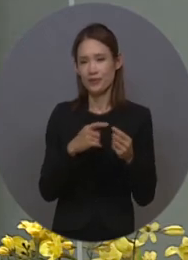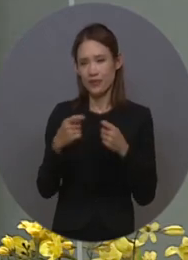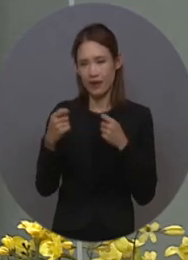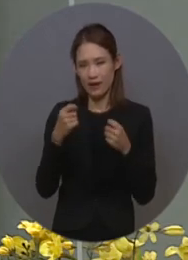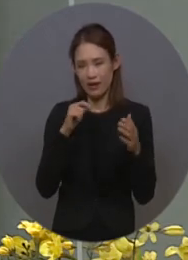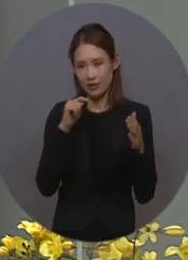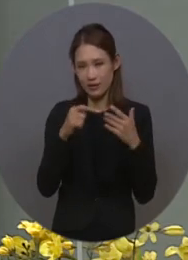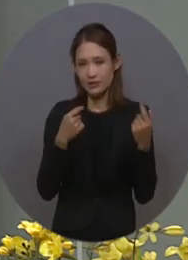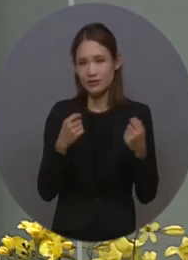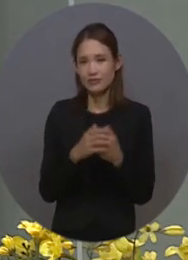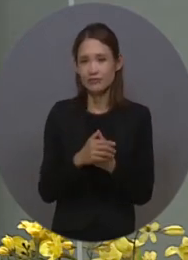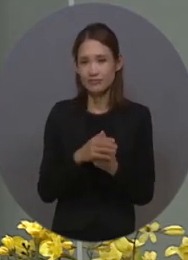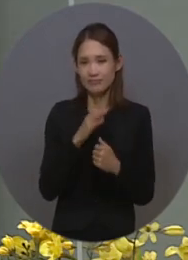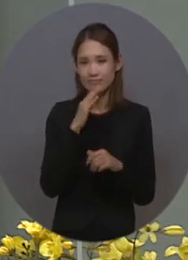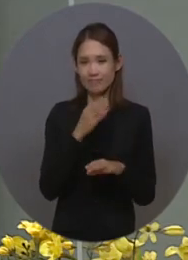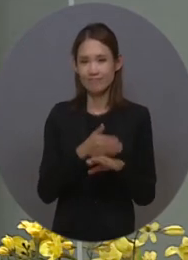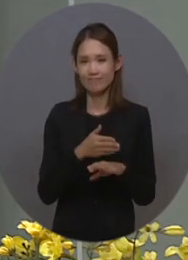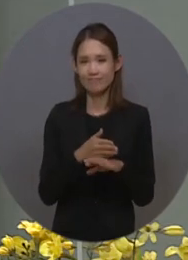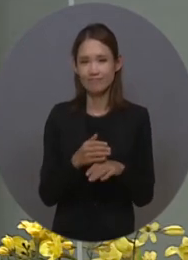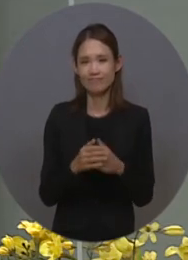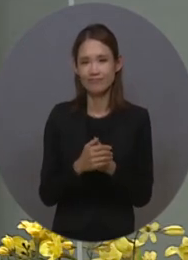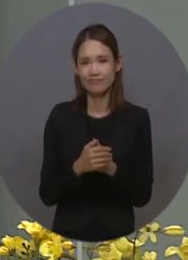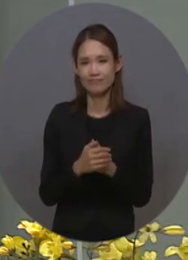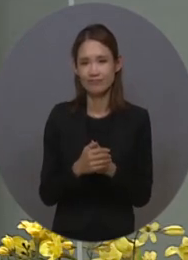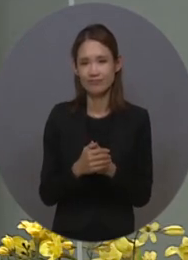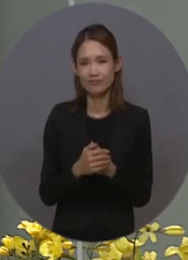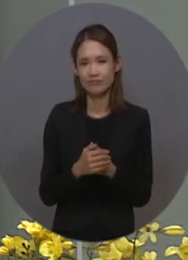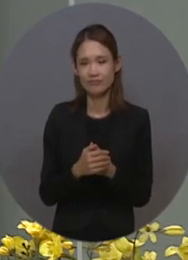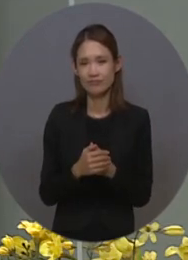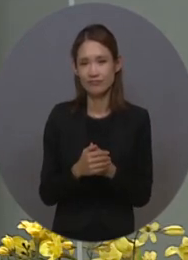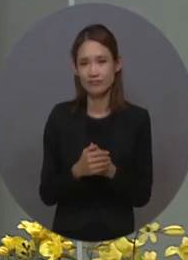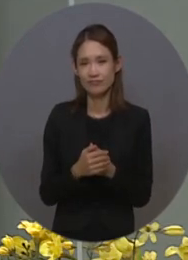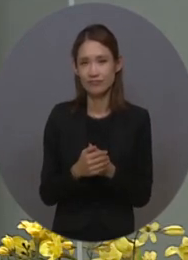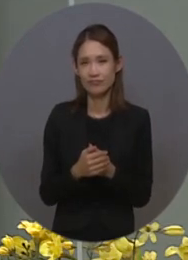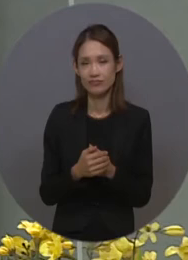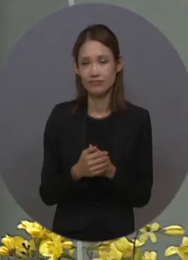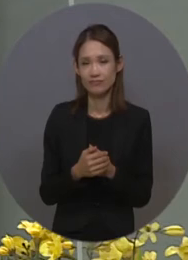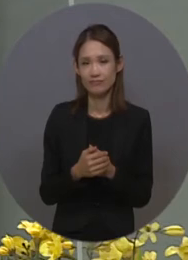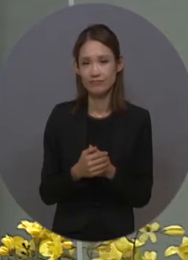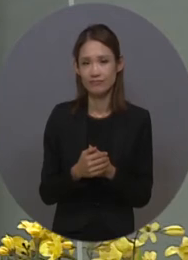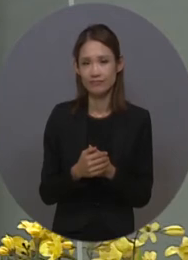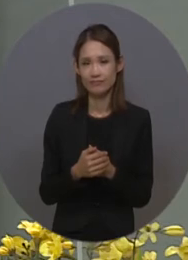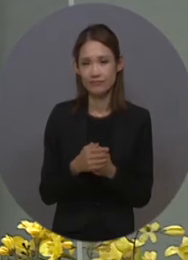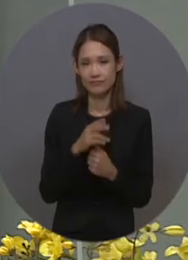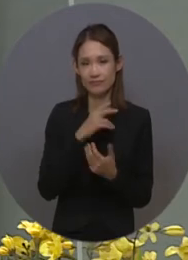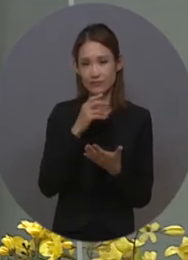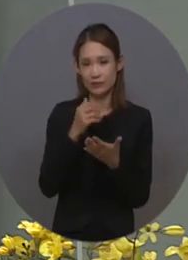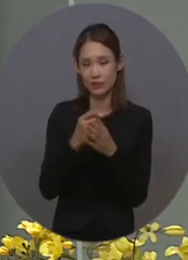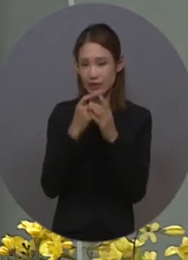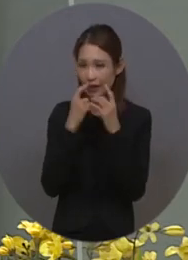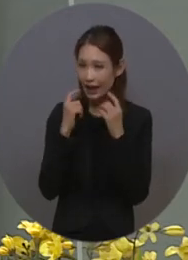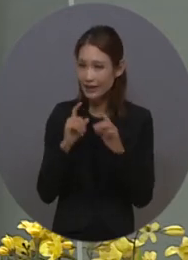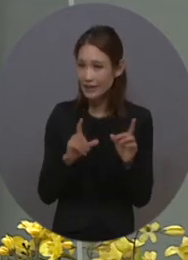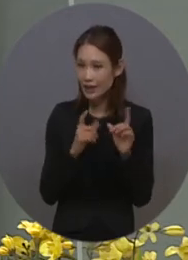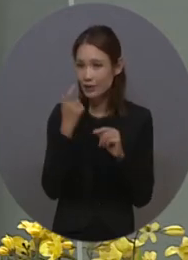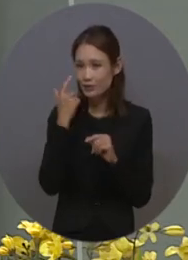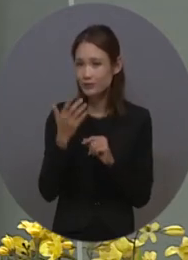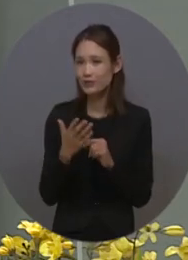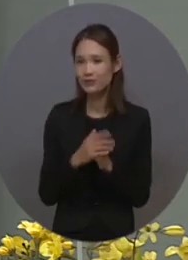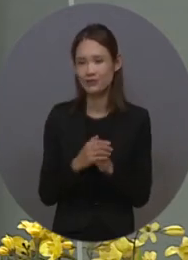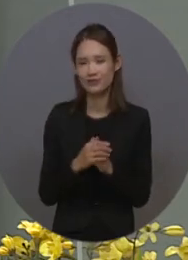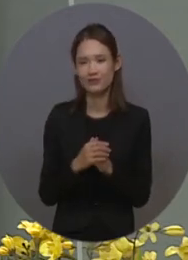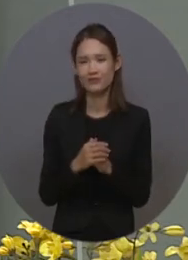이렇게 해주시는 거잖아요. 정말 네. 감사합니다. 네. 자, 그리고요. 제가 이제 박진 의원님 사생활 조금 여쭤봐도 될까요? 네.